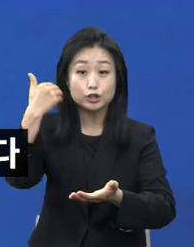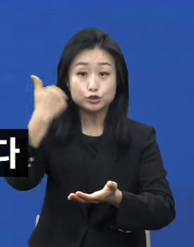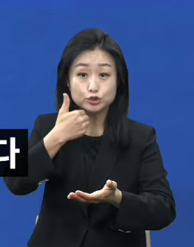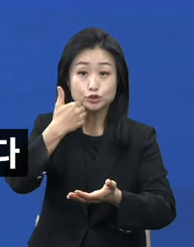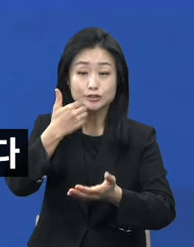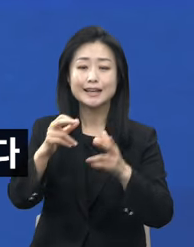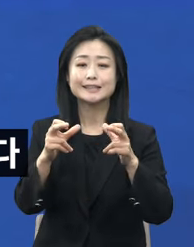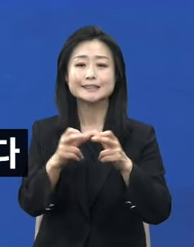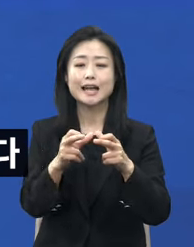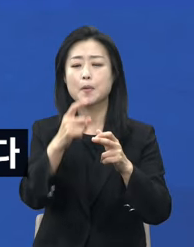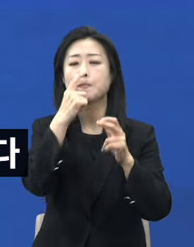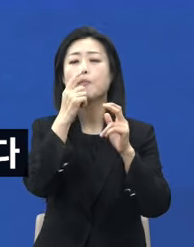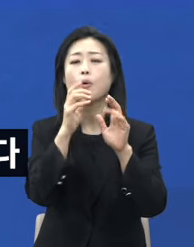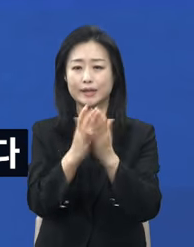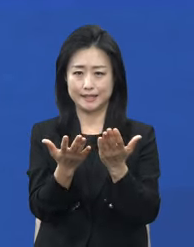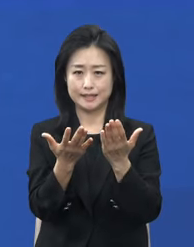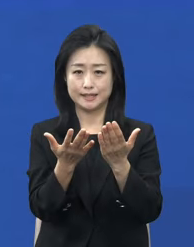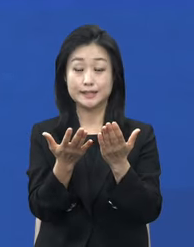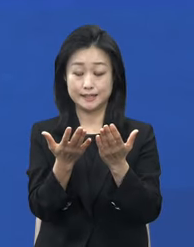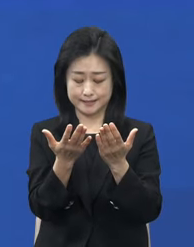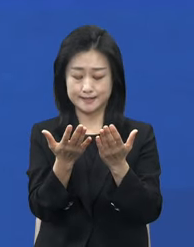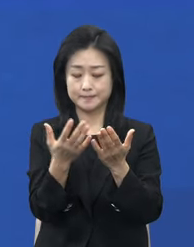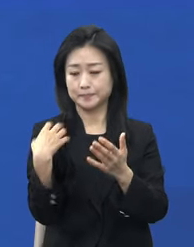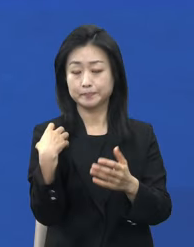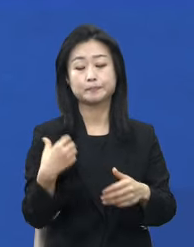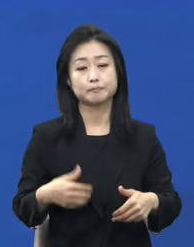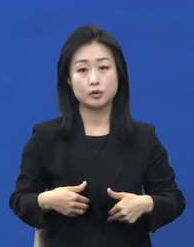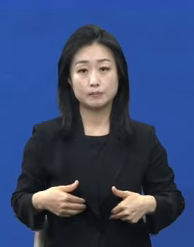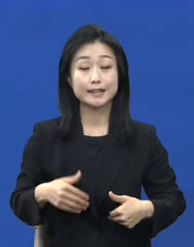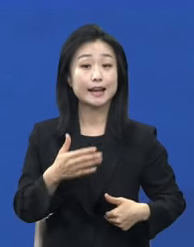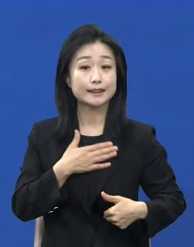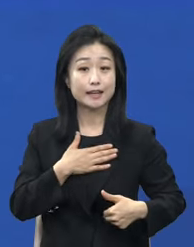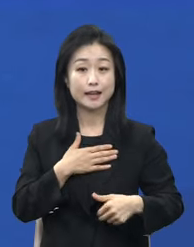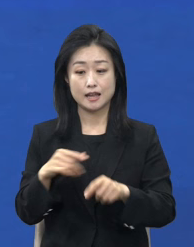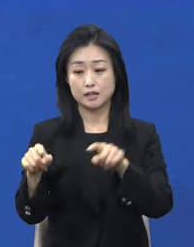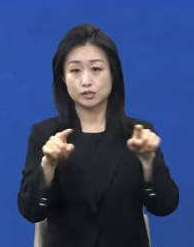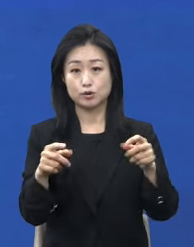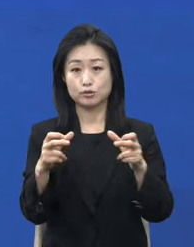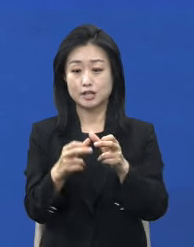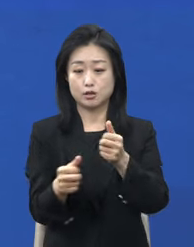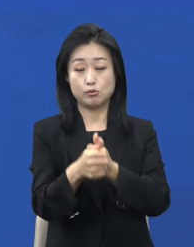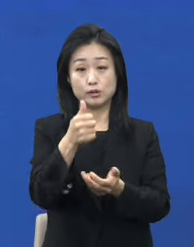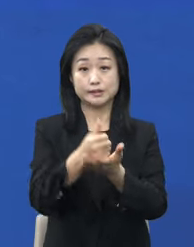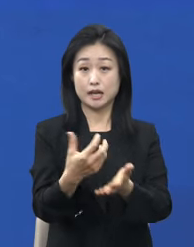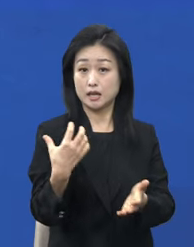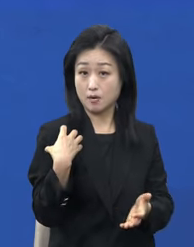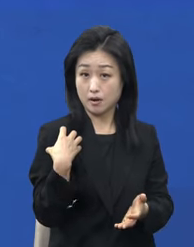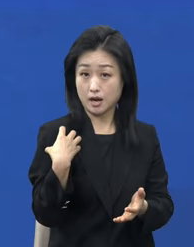너무나 당연한 것입니다. 제가 전국 장애인위원장이 된다면